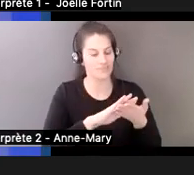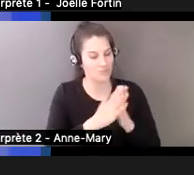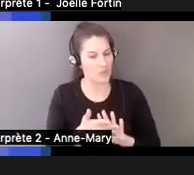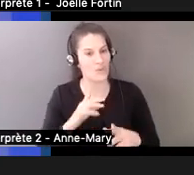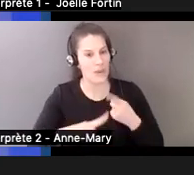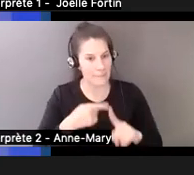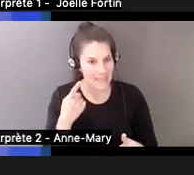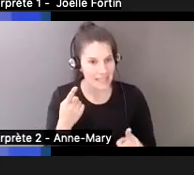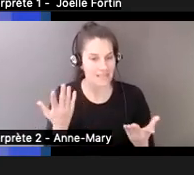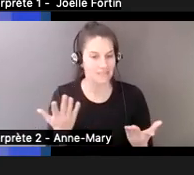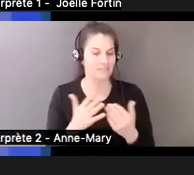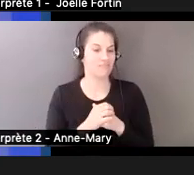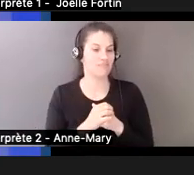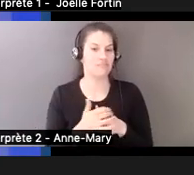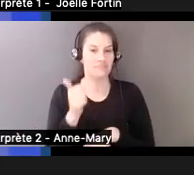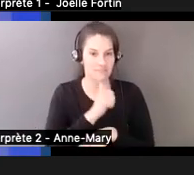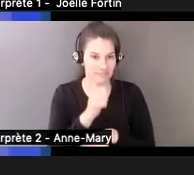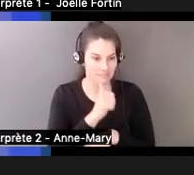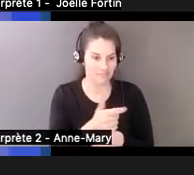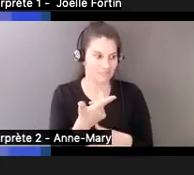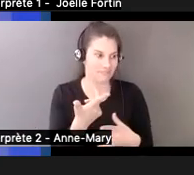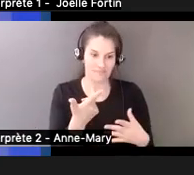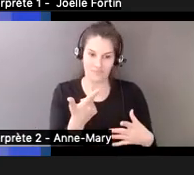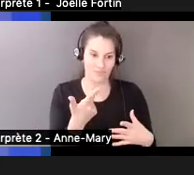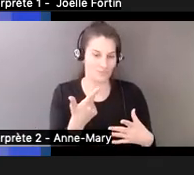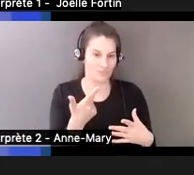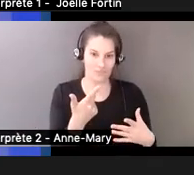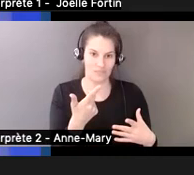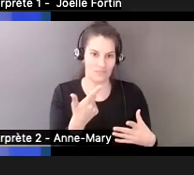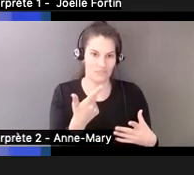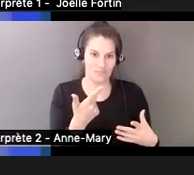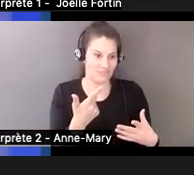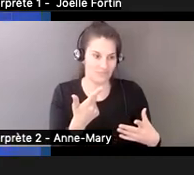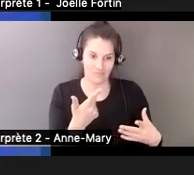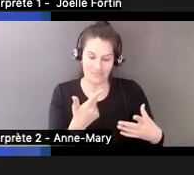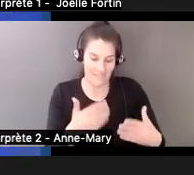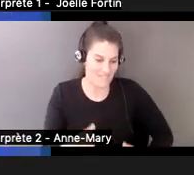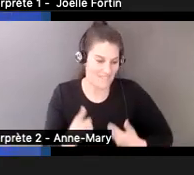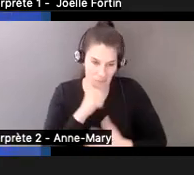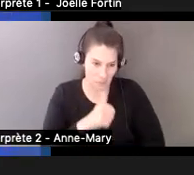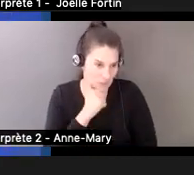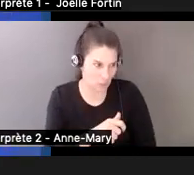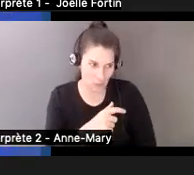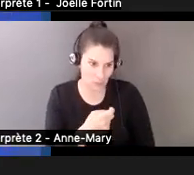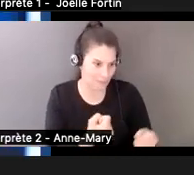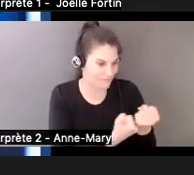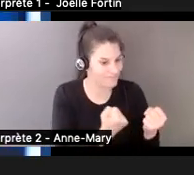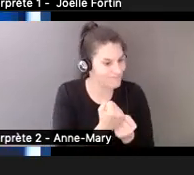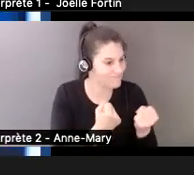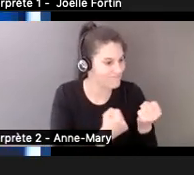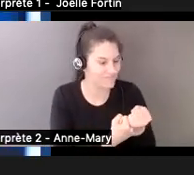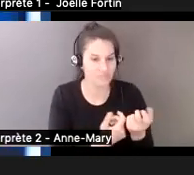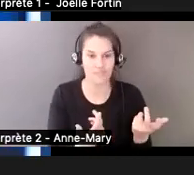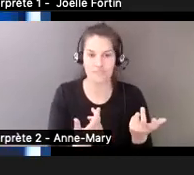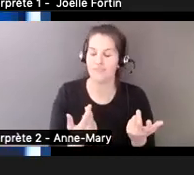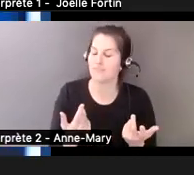et la vie quotidienne, je la partage quand je vais chez Blandine et je peux un peu la soutenir dans le quotidien. Qu'est-ce que